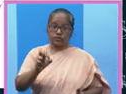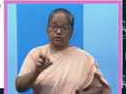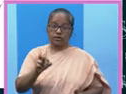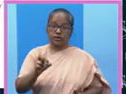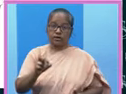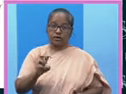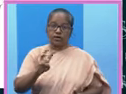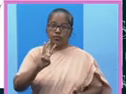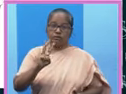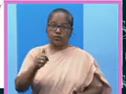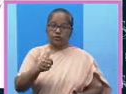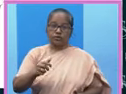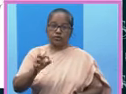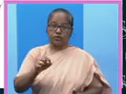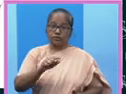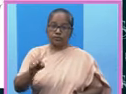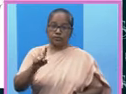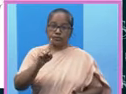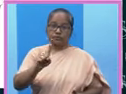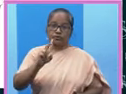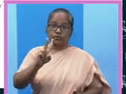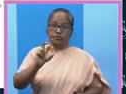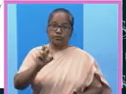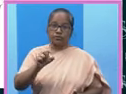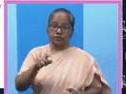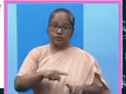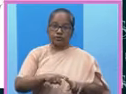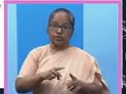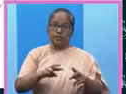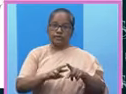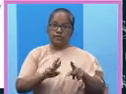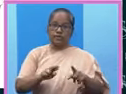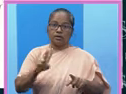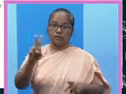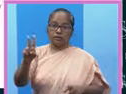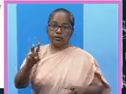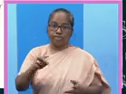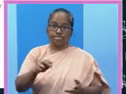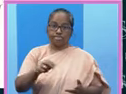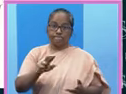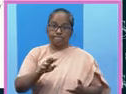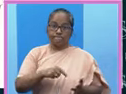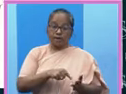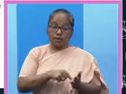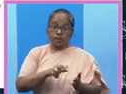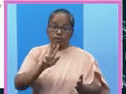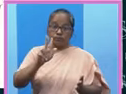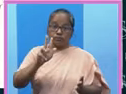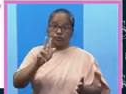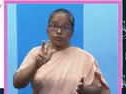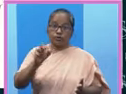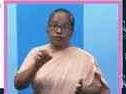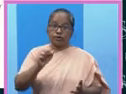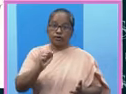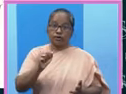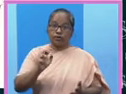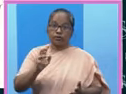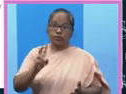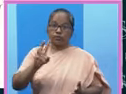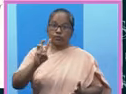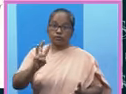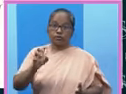எனில் 360 120 இன்ட்டு பை ஆர் ஸ்கொயர். மையக்கோணம் 90 டிகிரி எனில்